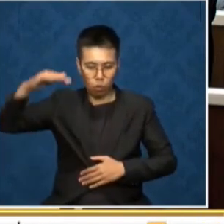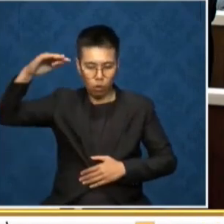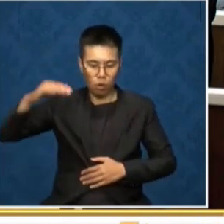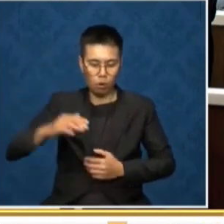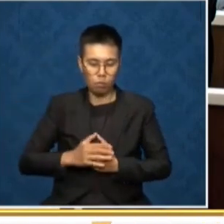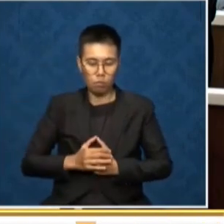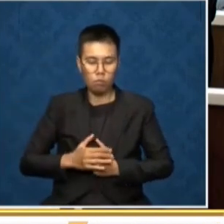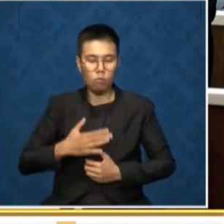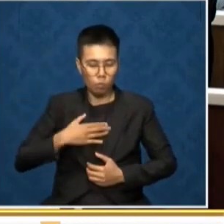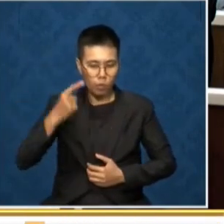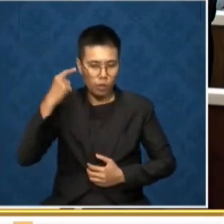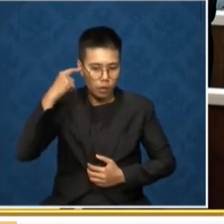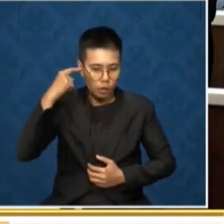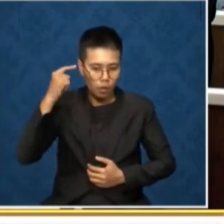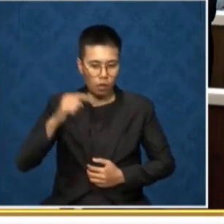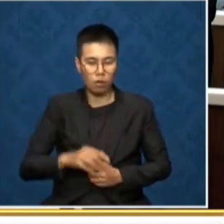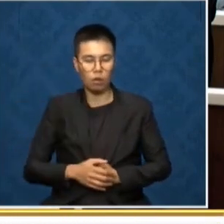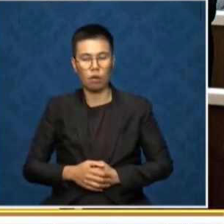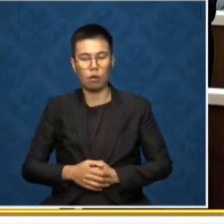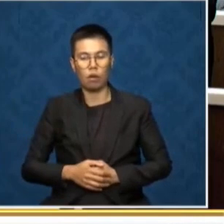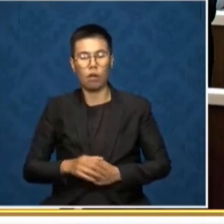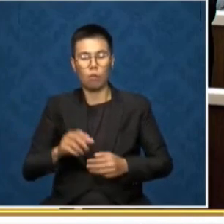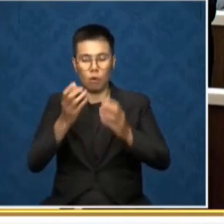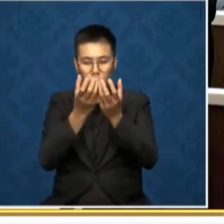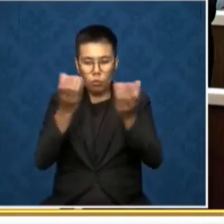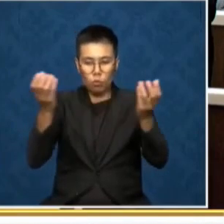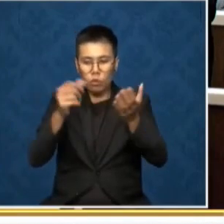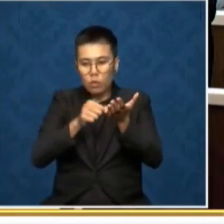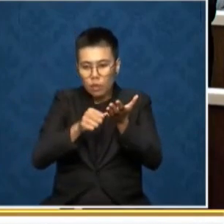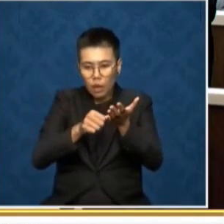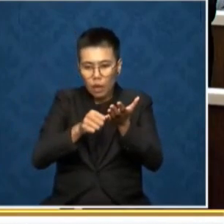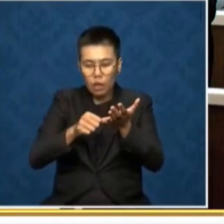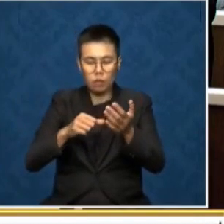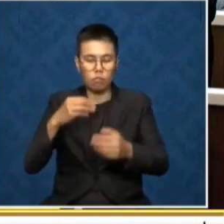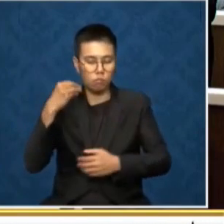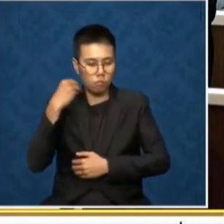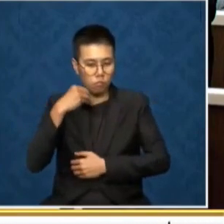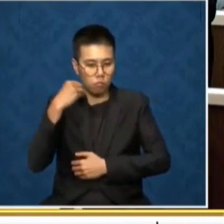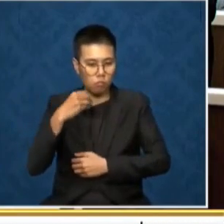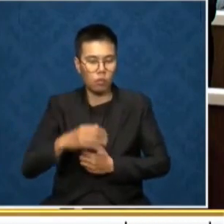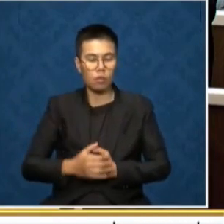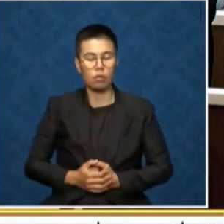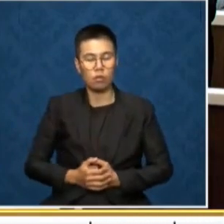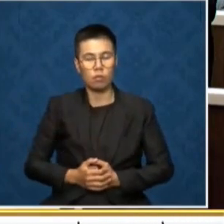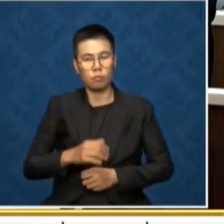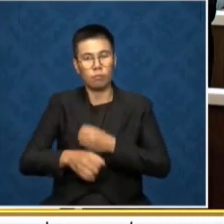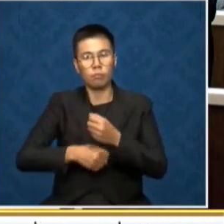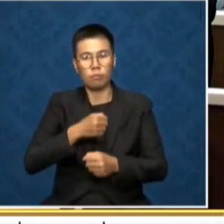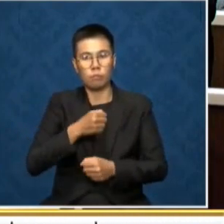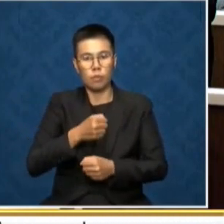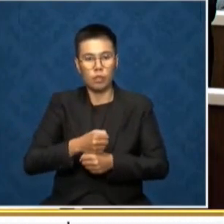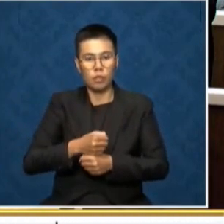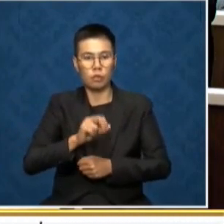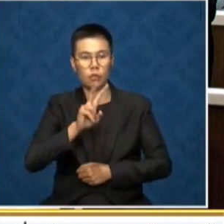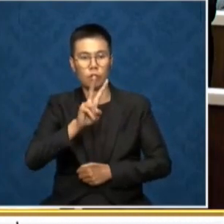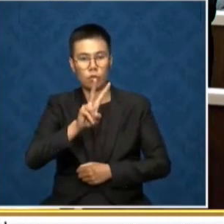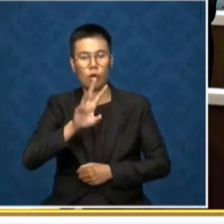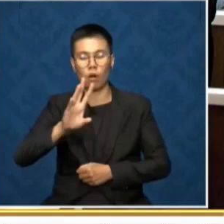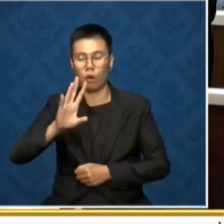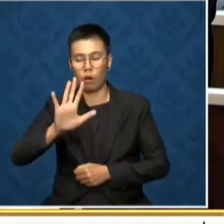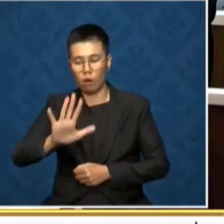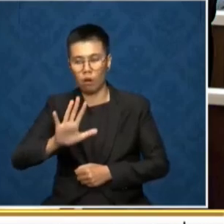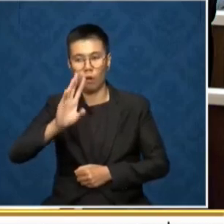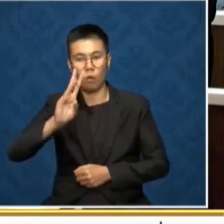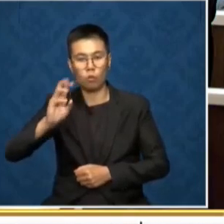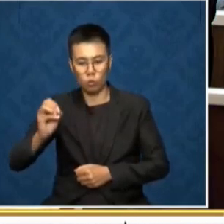มก็ได้ยินเรื่องการแก้ไขรัฐธรรมนูญมาโดยตลอดครับท่านประธานครับสำหรับรัฐธรรมนูญฉบับพุทธศักราช2560